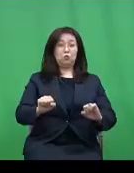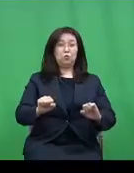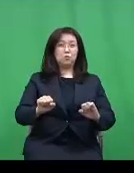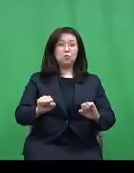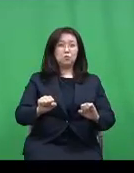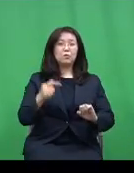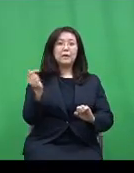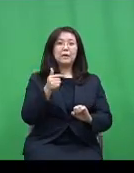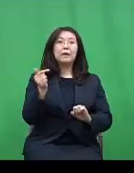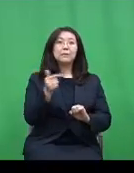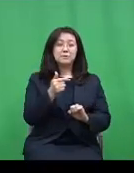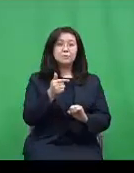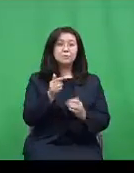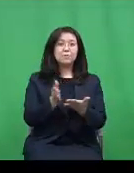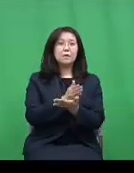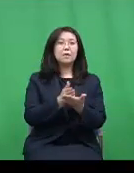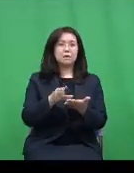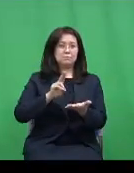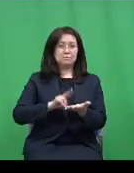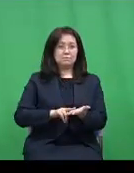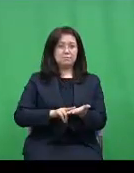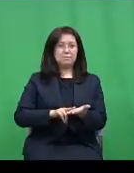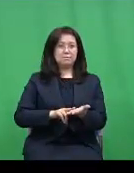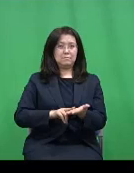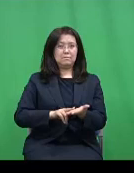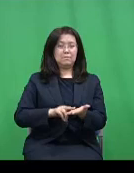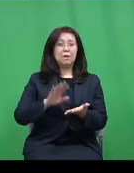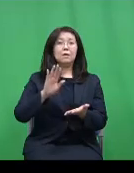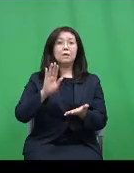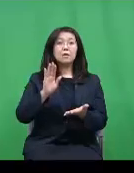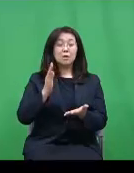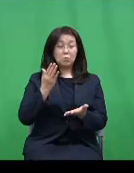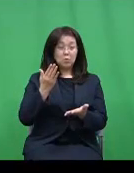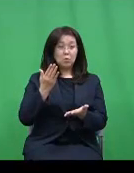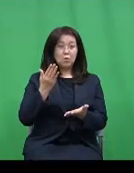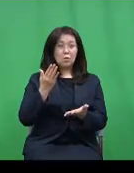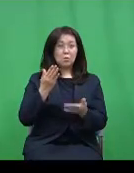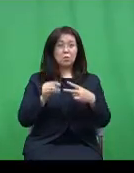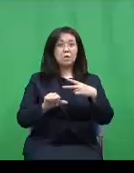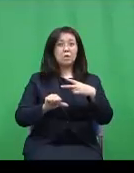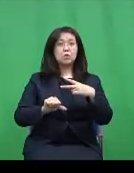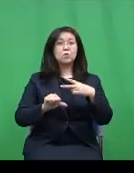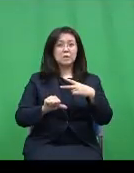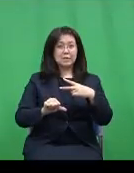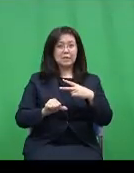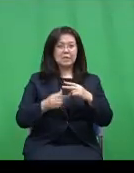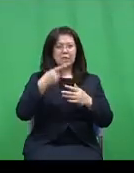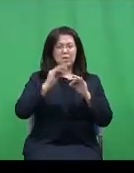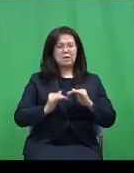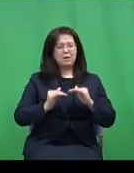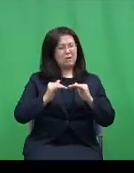する。ただ2月5日まで積もってなくて、またいろんな角度の高